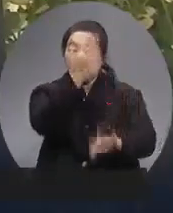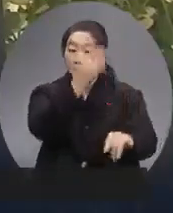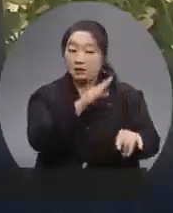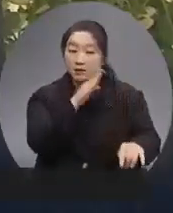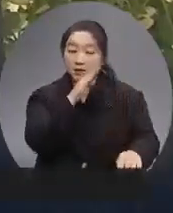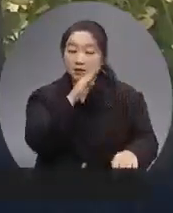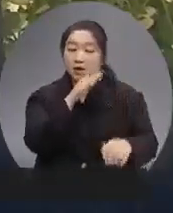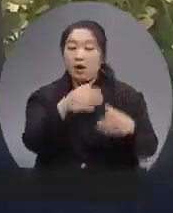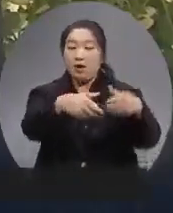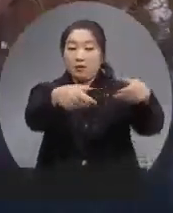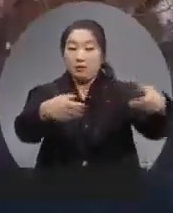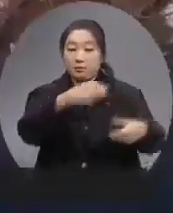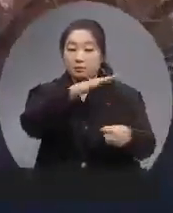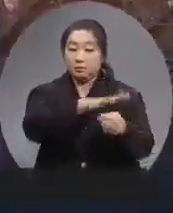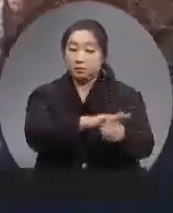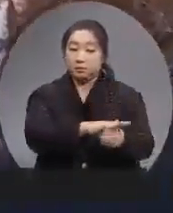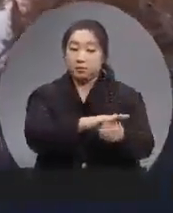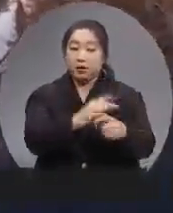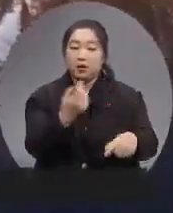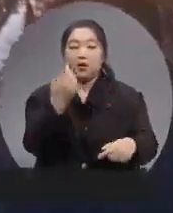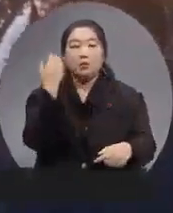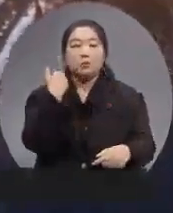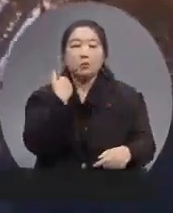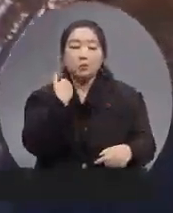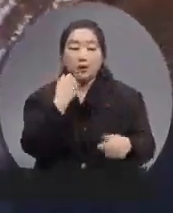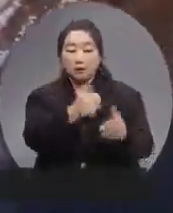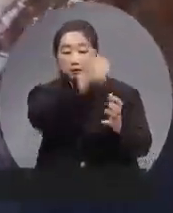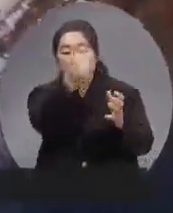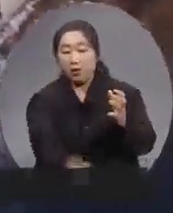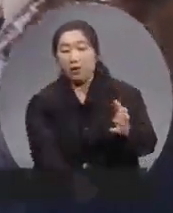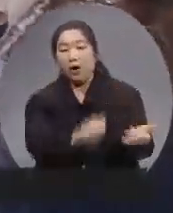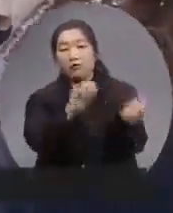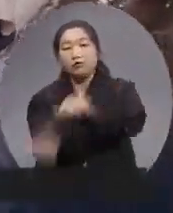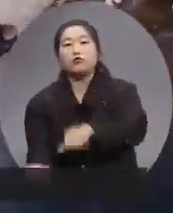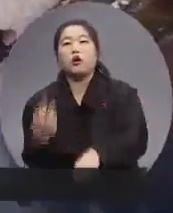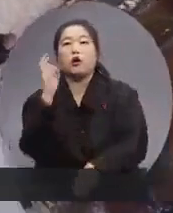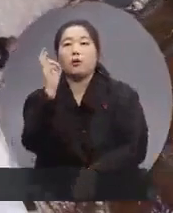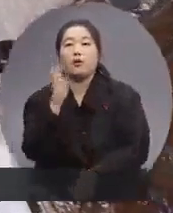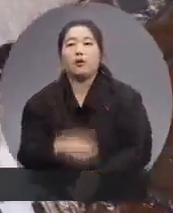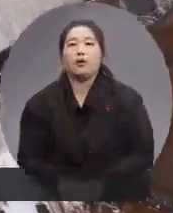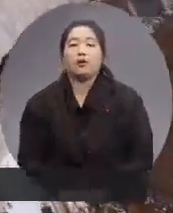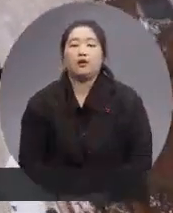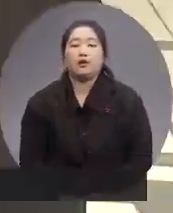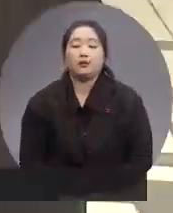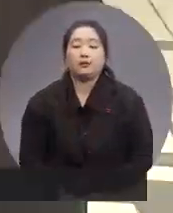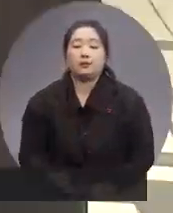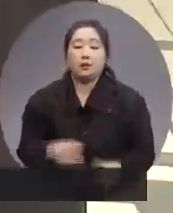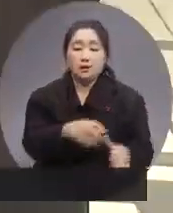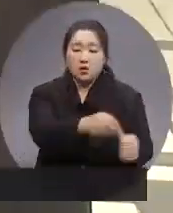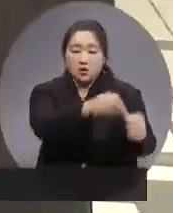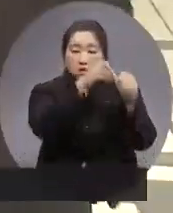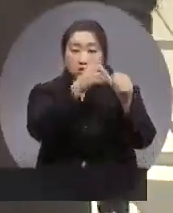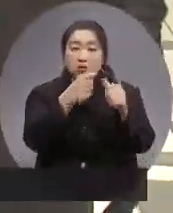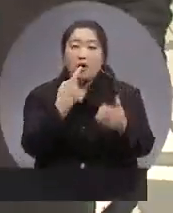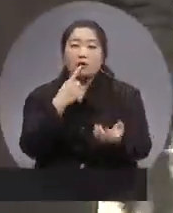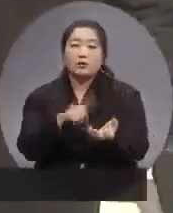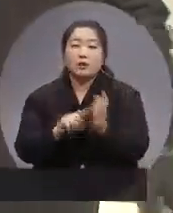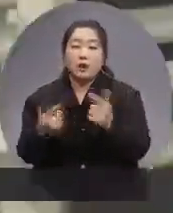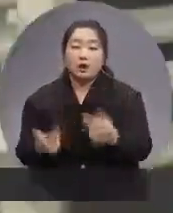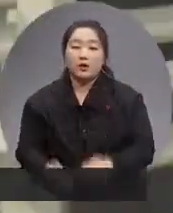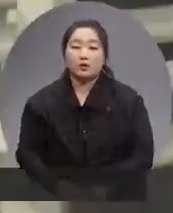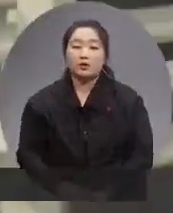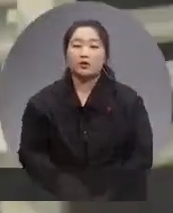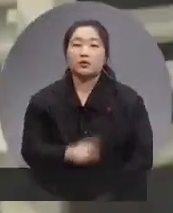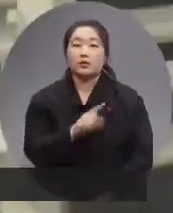앞이 막혔기 때문에 그 시설이 만약에 없었다면 아마 죽었을 겁니다 그러나 구조까지 쉽지 않았습니다